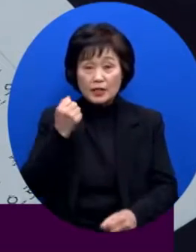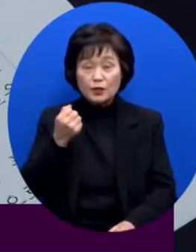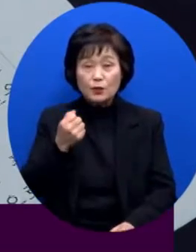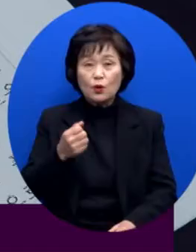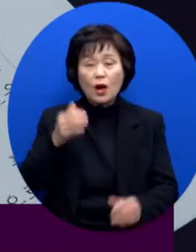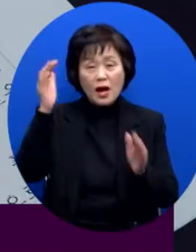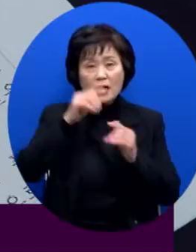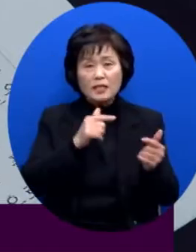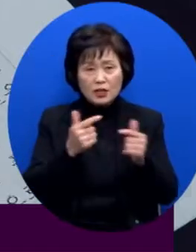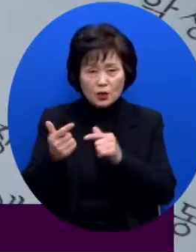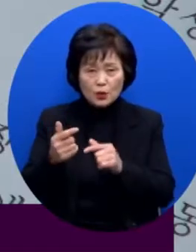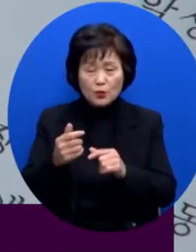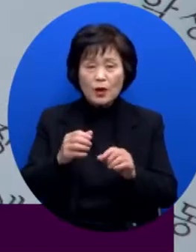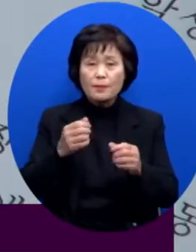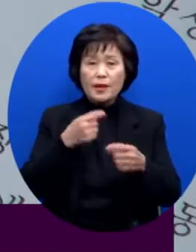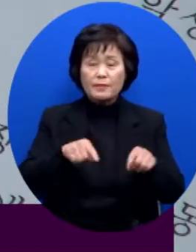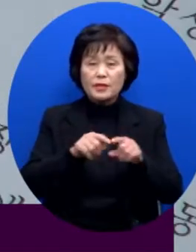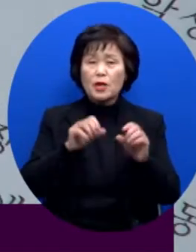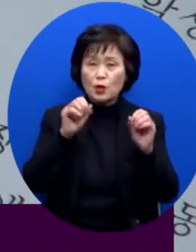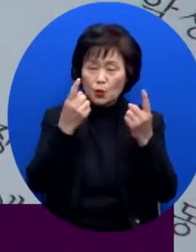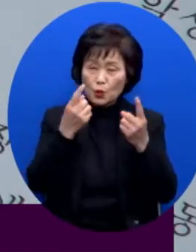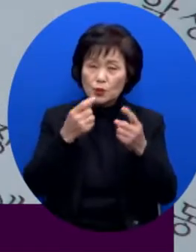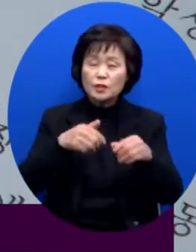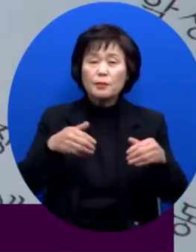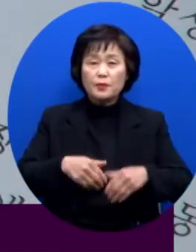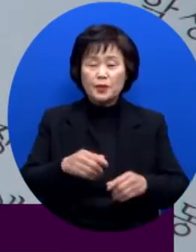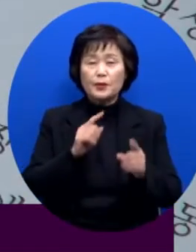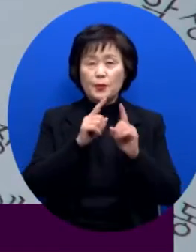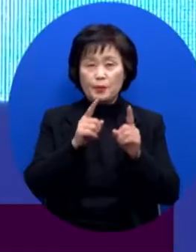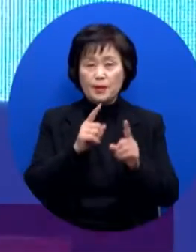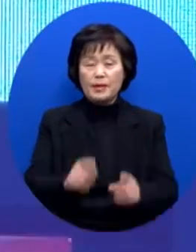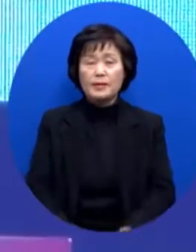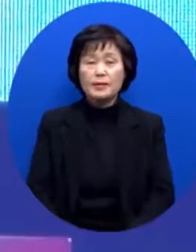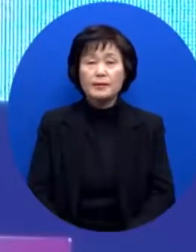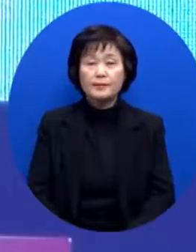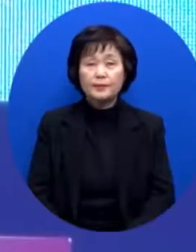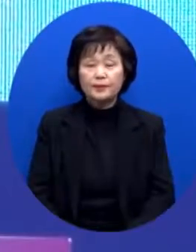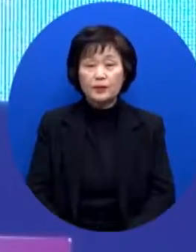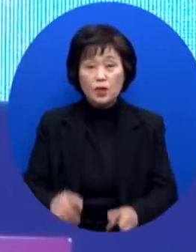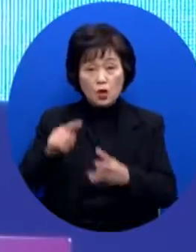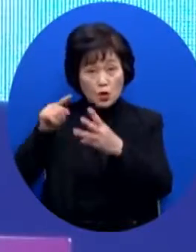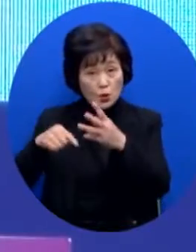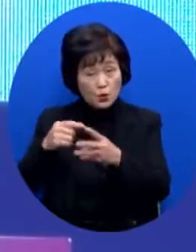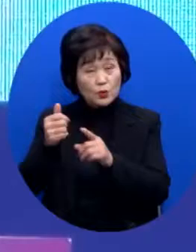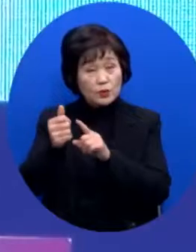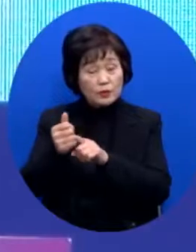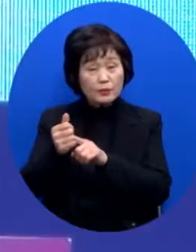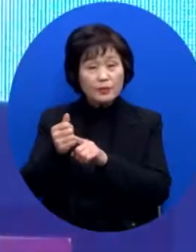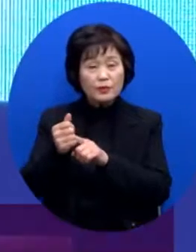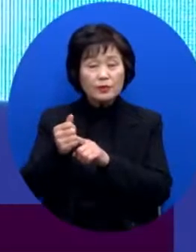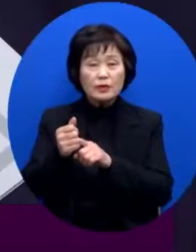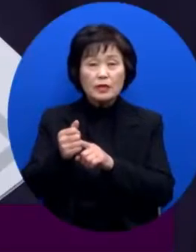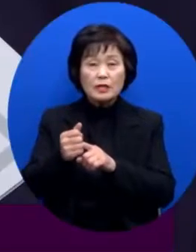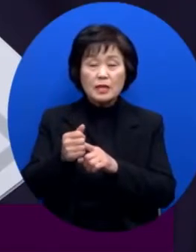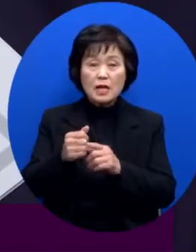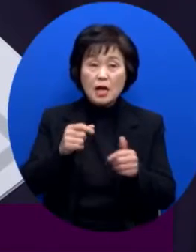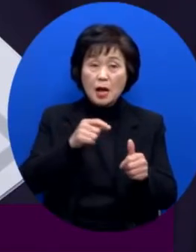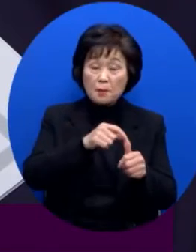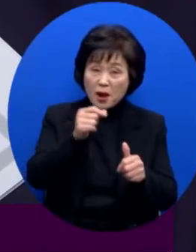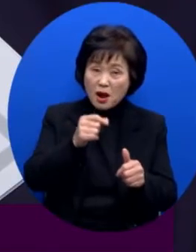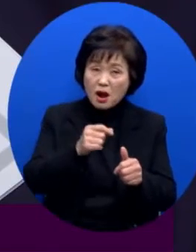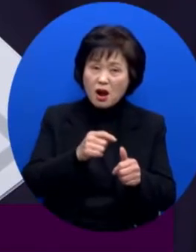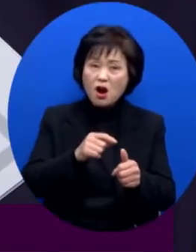동시에 보장하는 방법을 강구해야 한다 고 답변했습니다 윤석렬 후보는 인사권을 침해하는